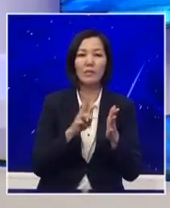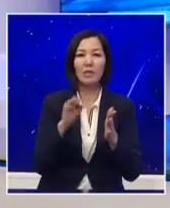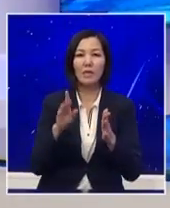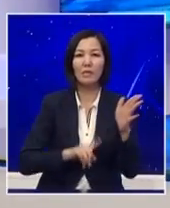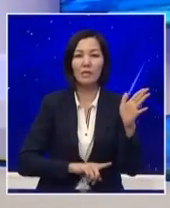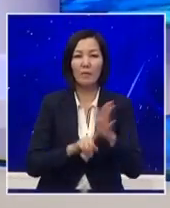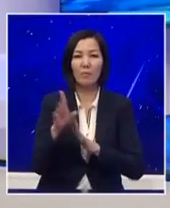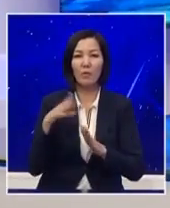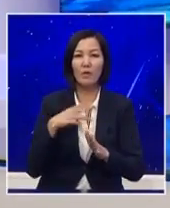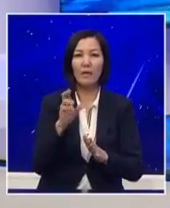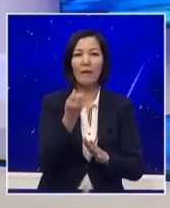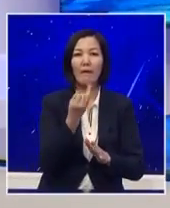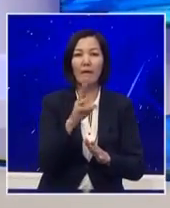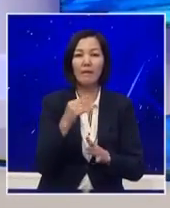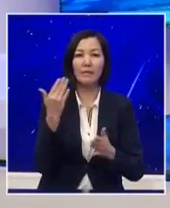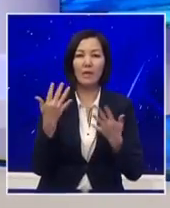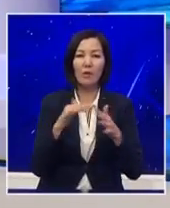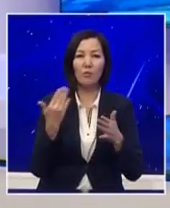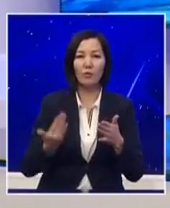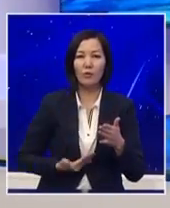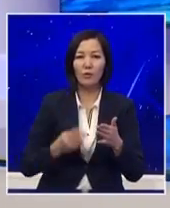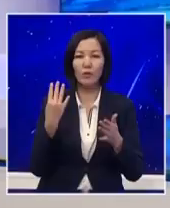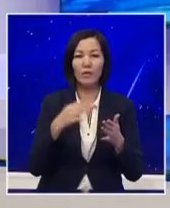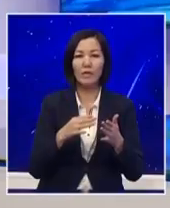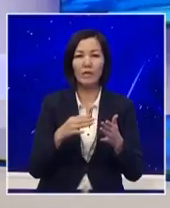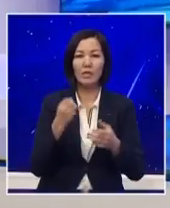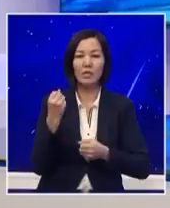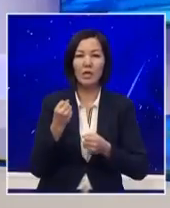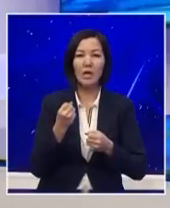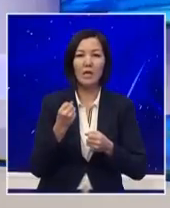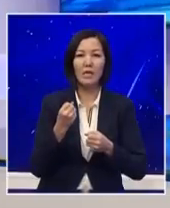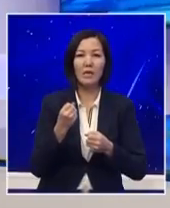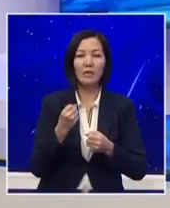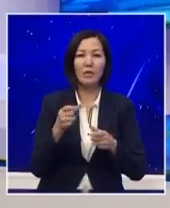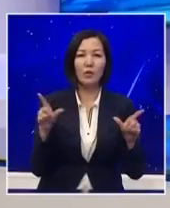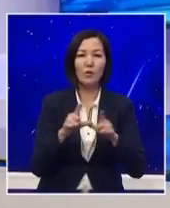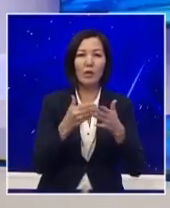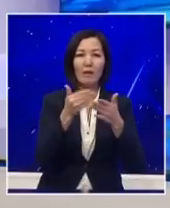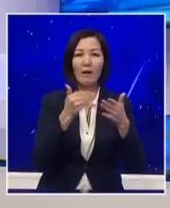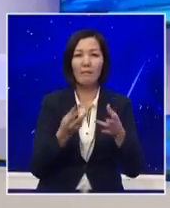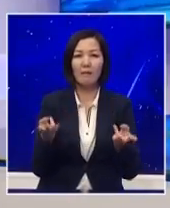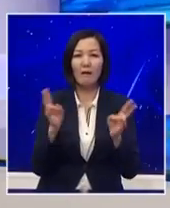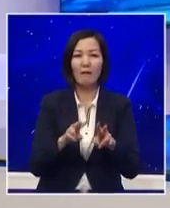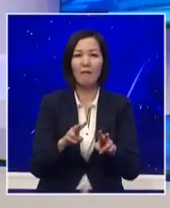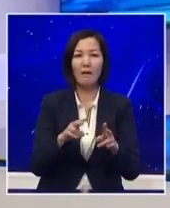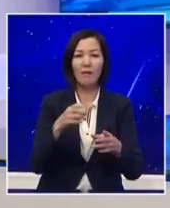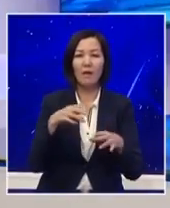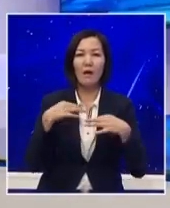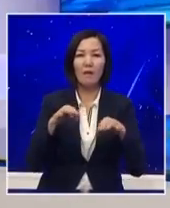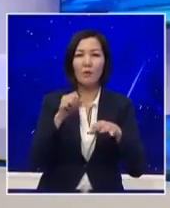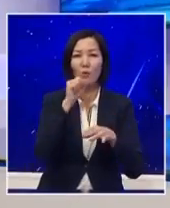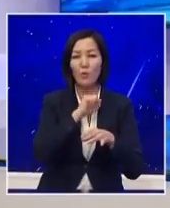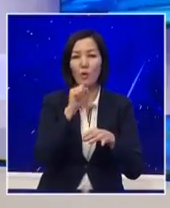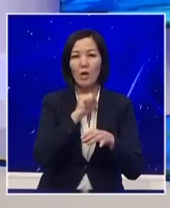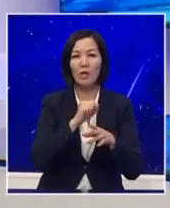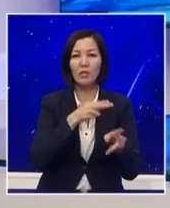болған. Қайназар ауылының тұрғыны 40 жастағы азамат дүкен алдында қалдырған Volkswagen Golf автокөлігінің ұрланғаны жайлы арыз